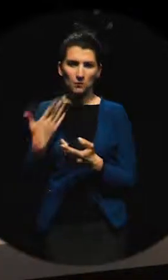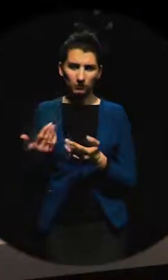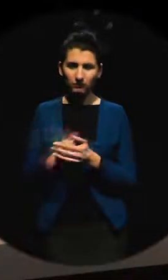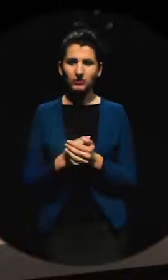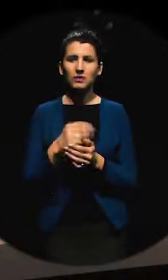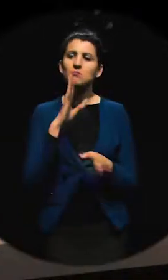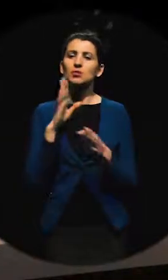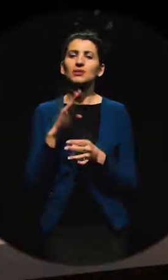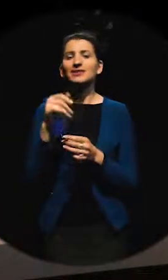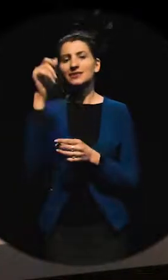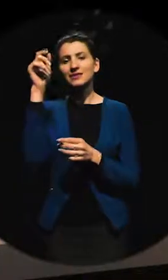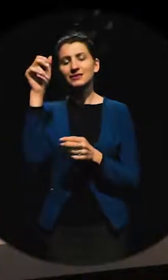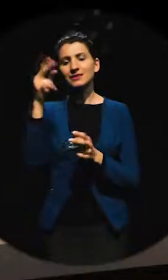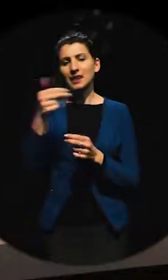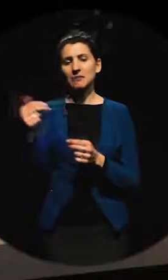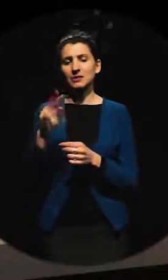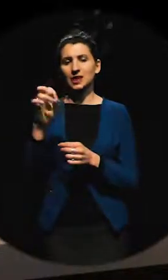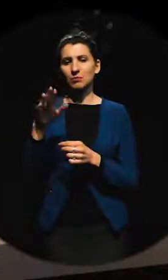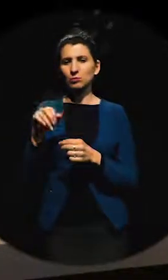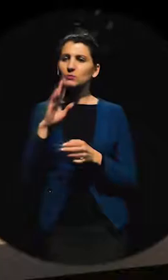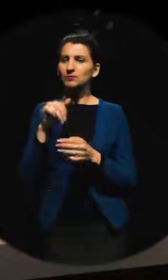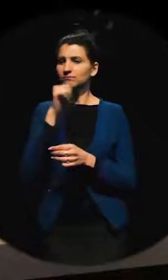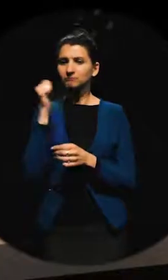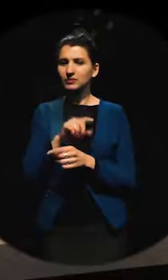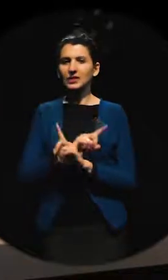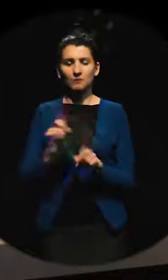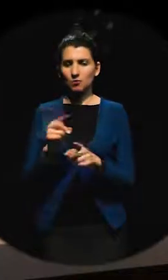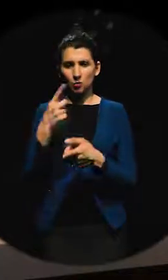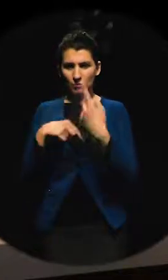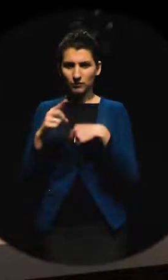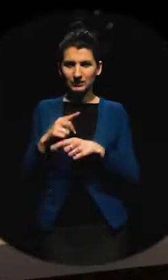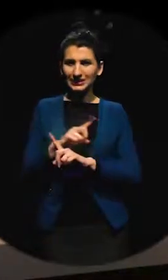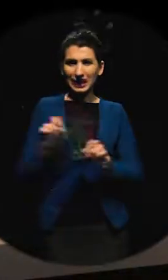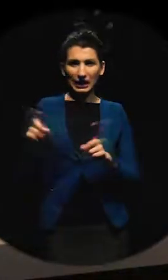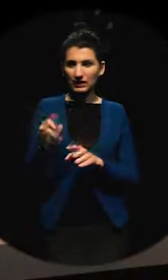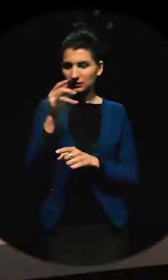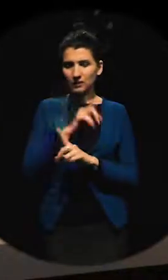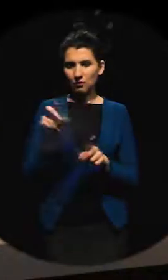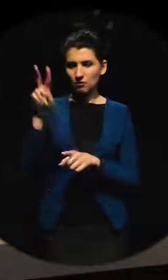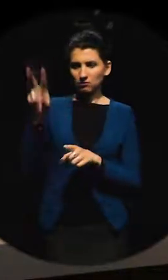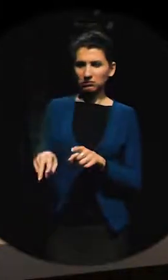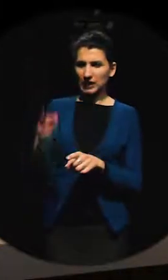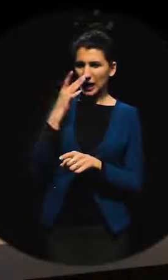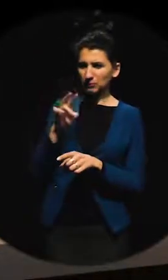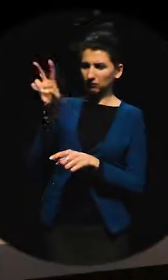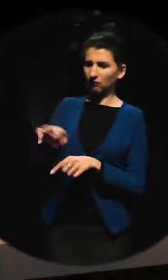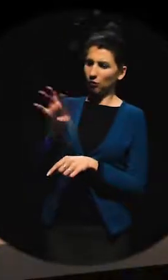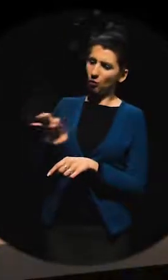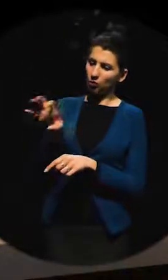w społeczeństwie, to znaczy jest objęta pewnego rodzaju zakazem, który formułowany